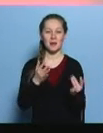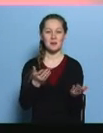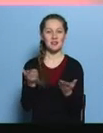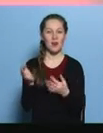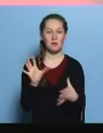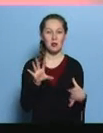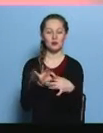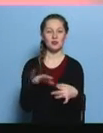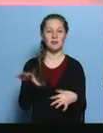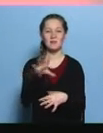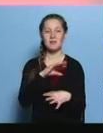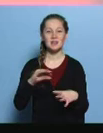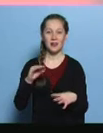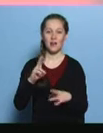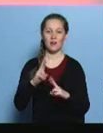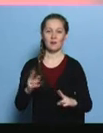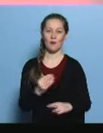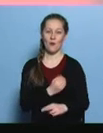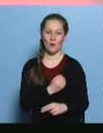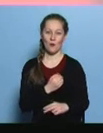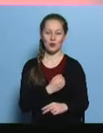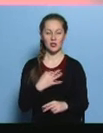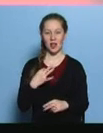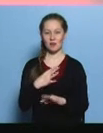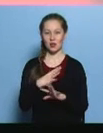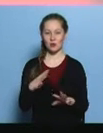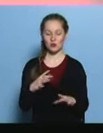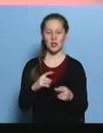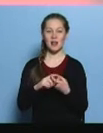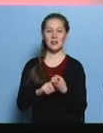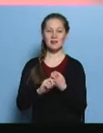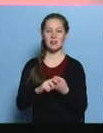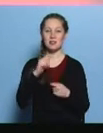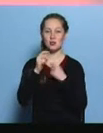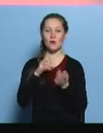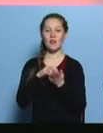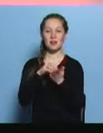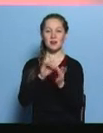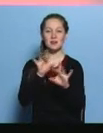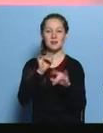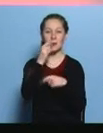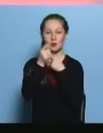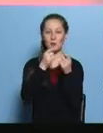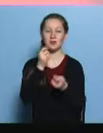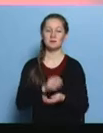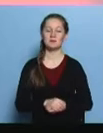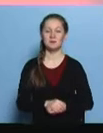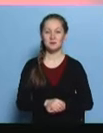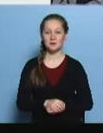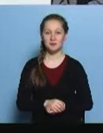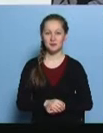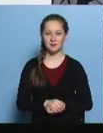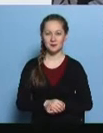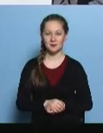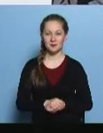нему всех неравнодушных. Первый проект связан с сувенирной продукцией. Как все объяснит Роман Вагинов.